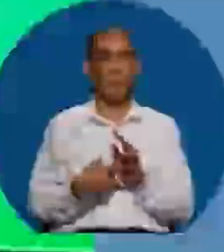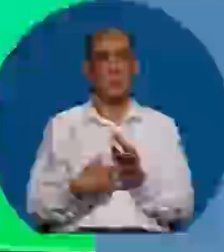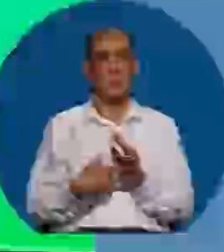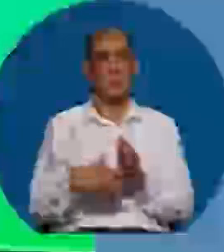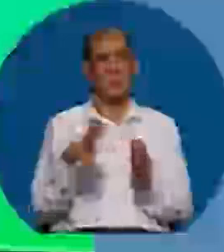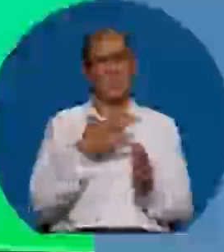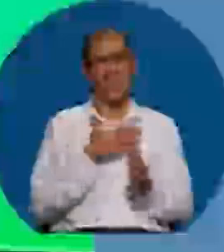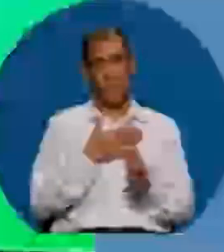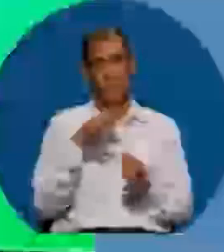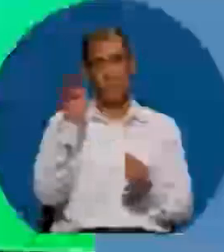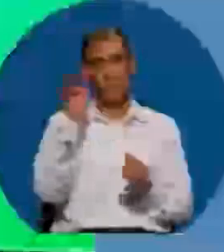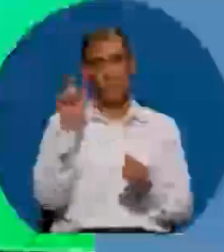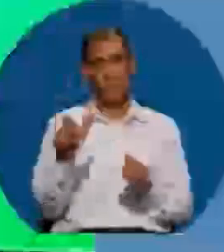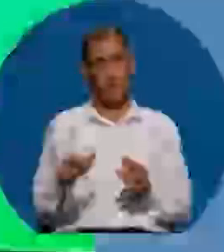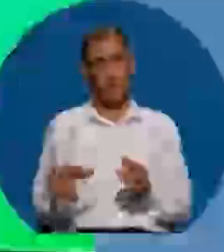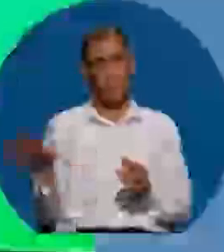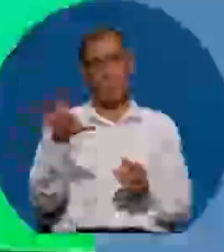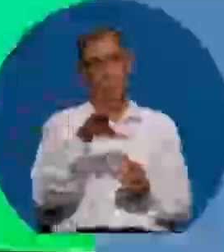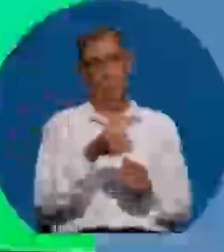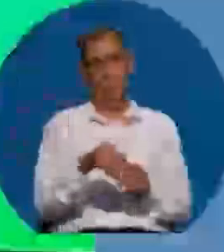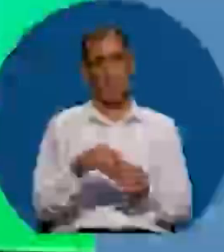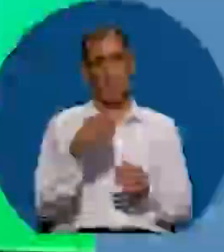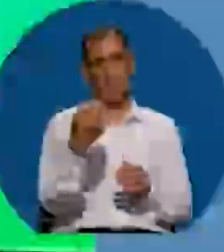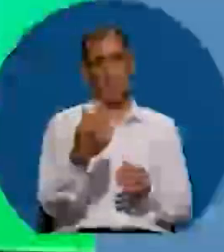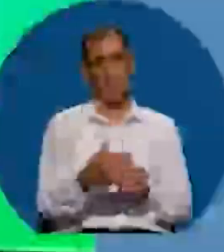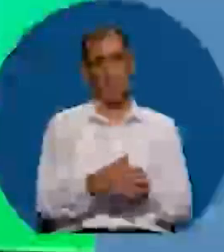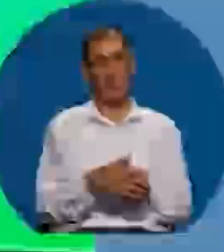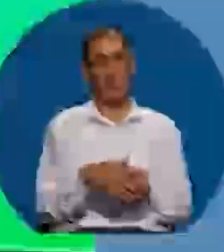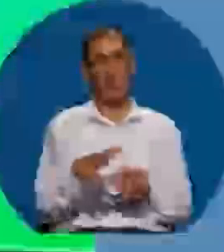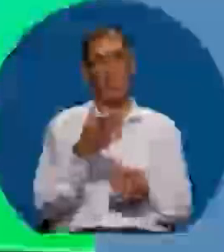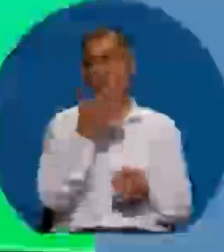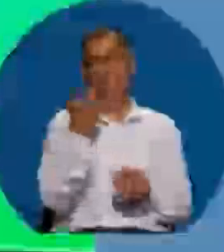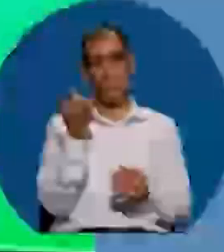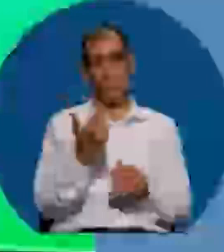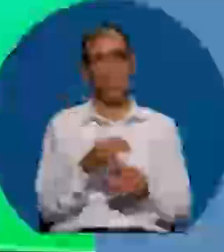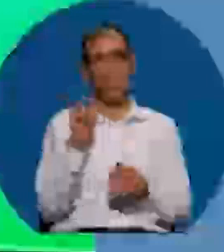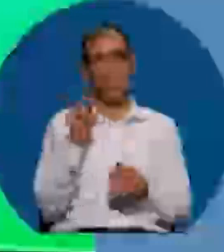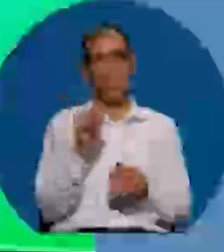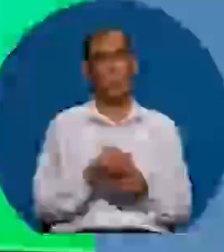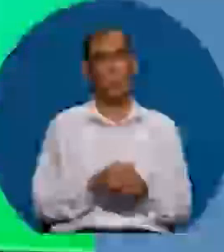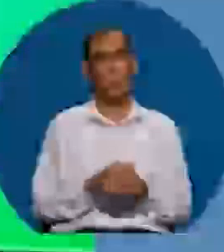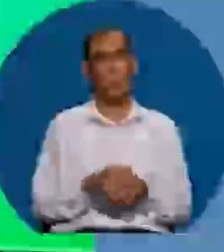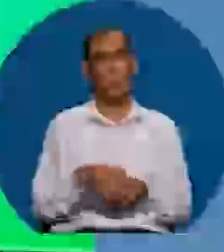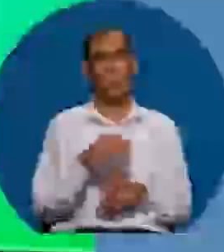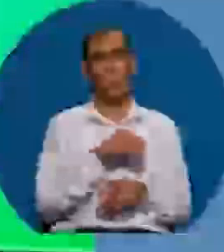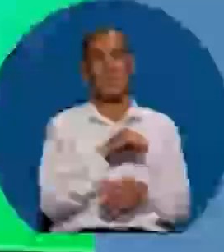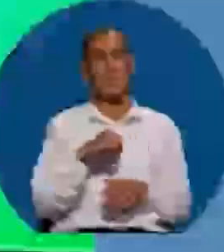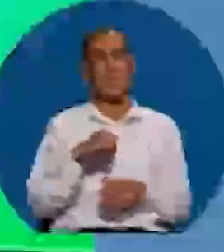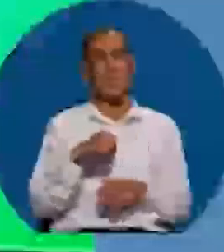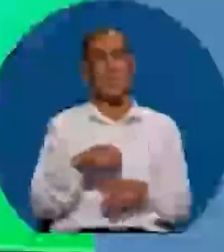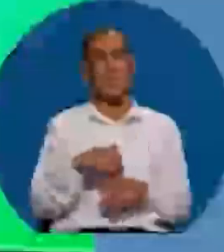сұрау. Мен ойлаймын оқушылар, сіздердің араңызда үлгермеуші оқушылар жоқ.